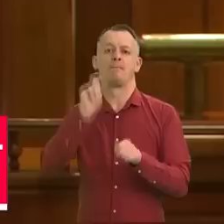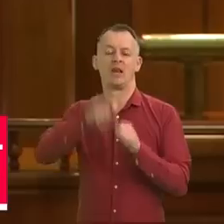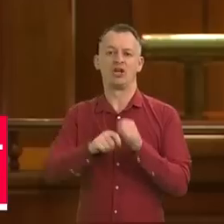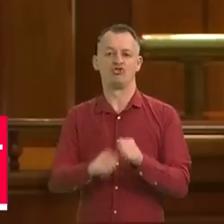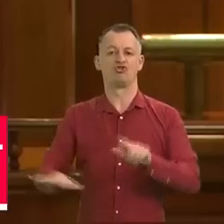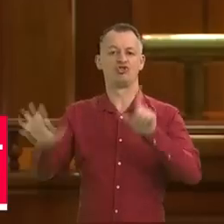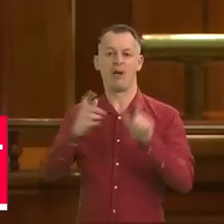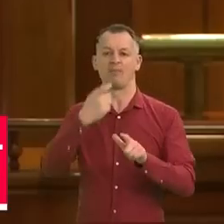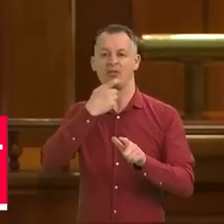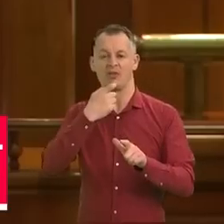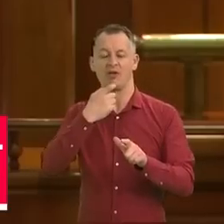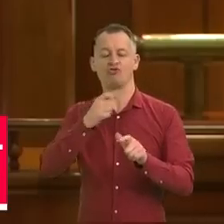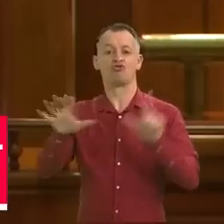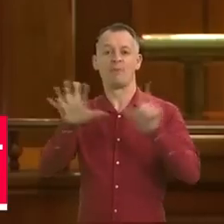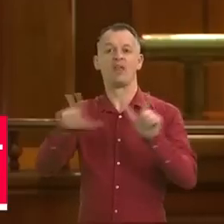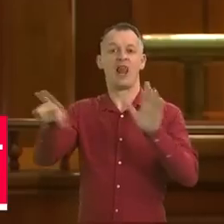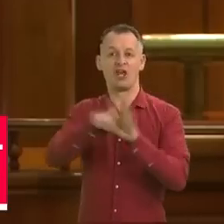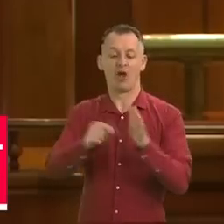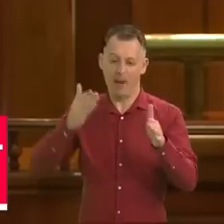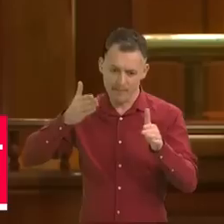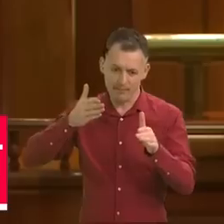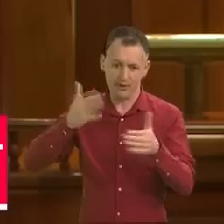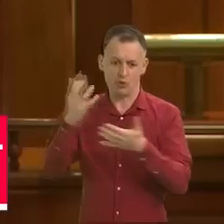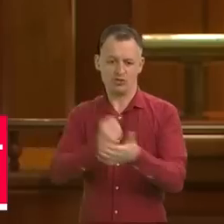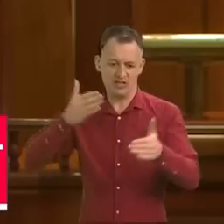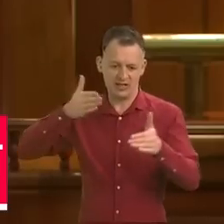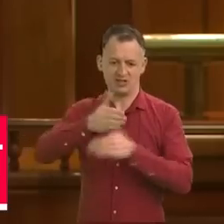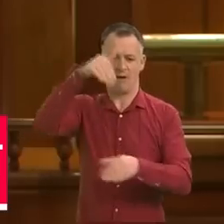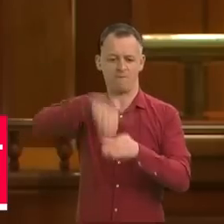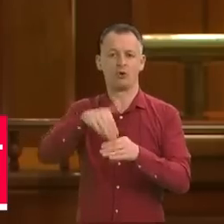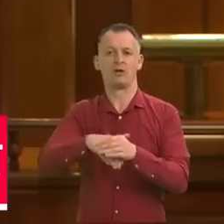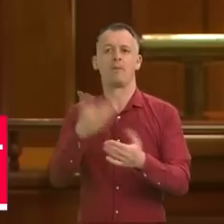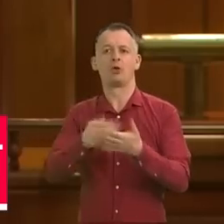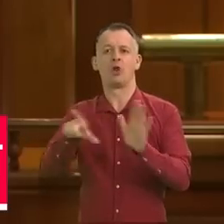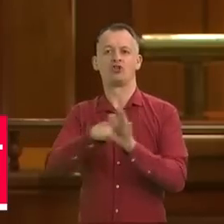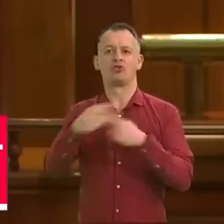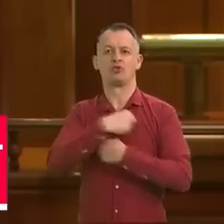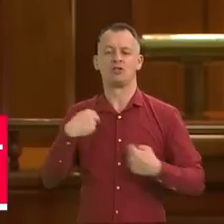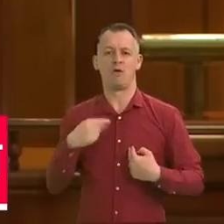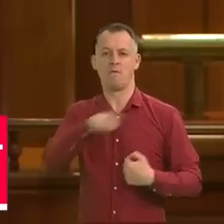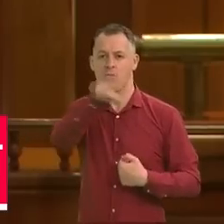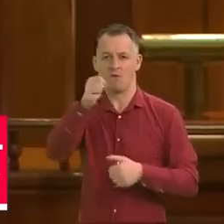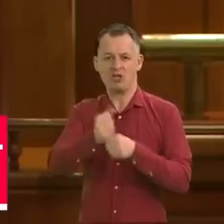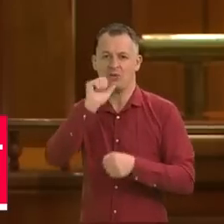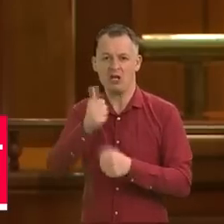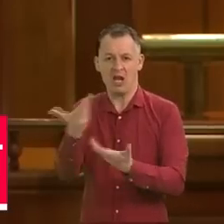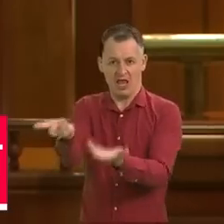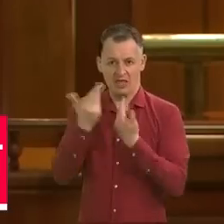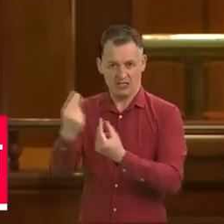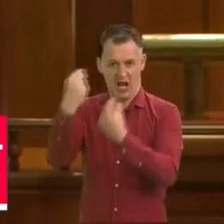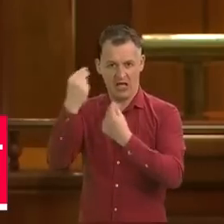legi pentru consolidarea agenței justiției și voi, care nu faceți nimic, trebuie să ne dați lecții. Păi cred că